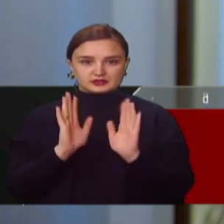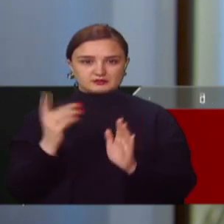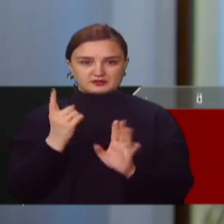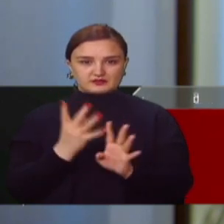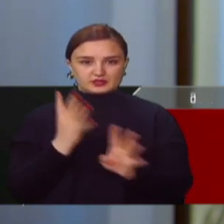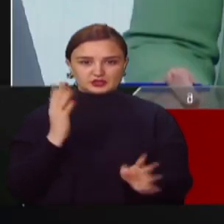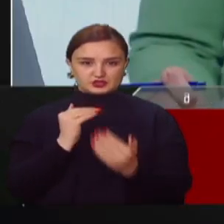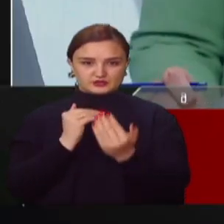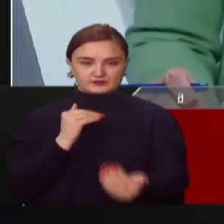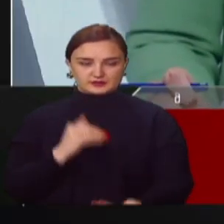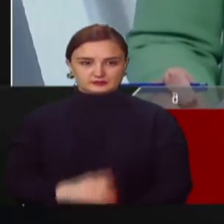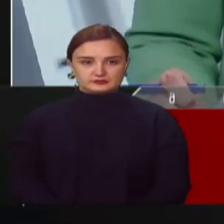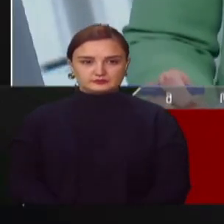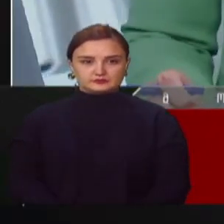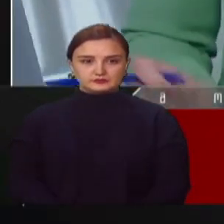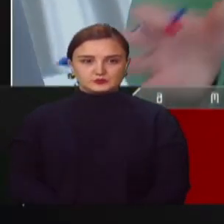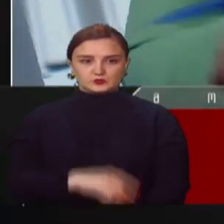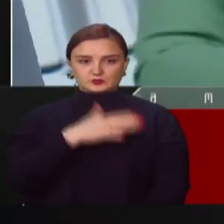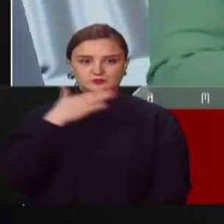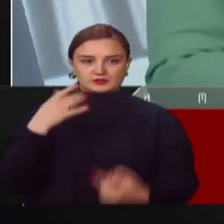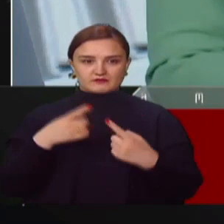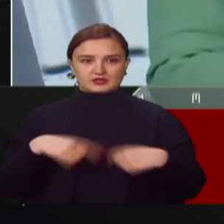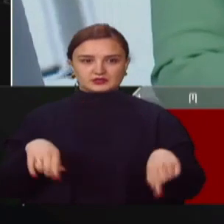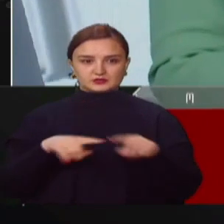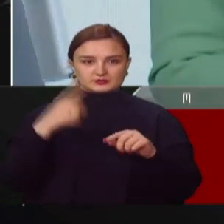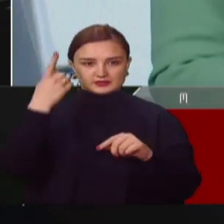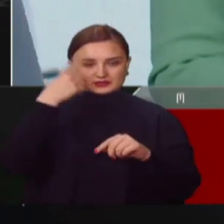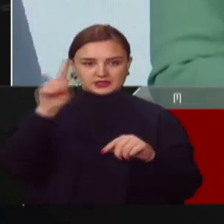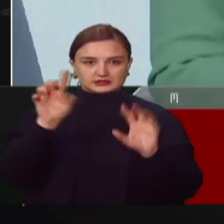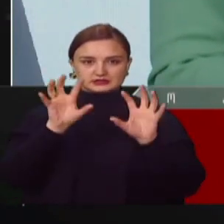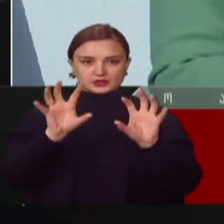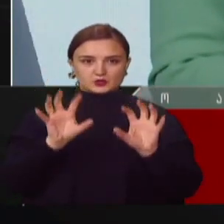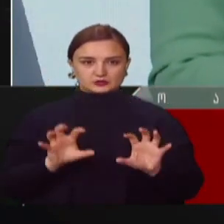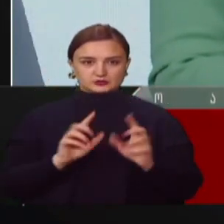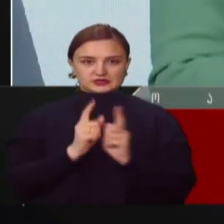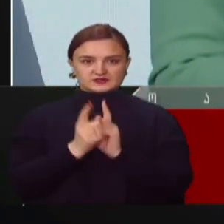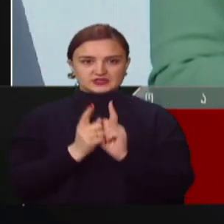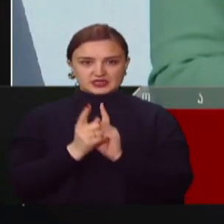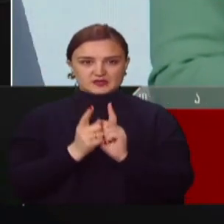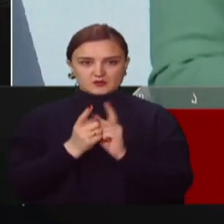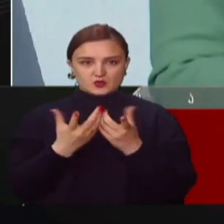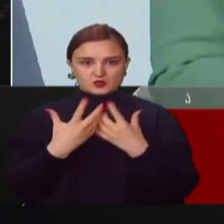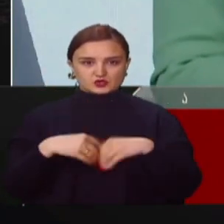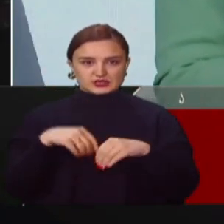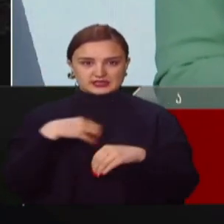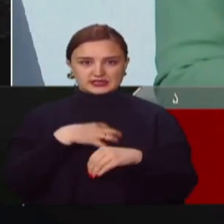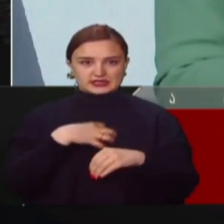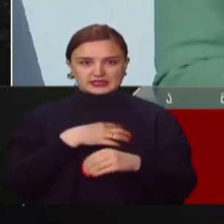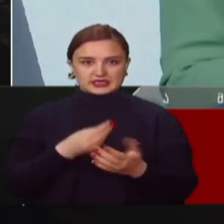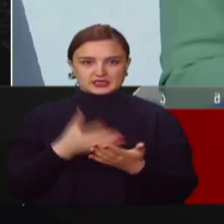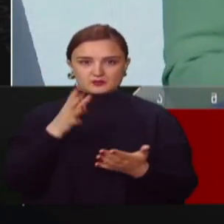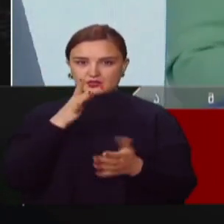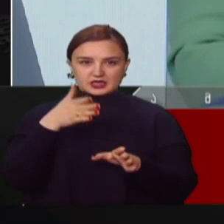თქვენ. Გასაგებია. უმრავლესობამ დაინცა საკონსტიტუციო ცვლილებები ოჯახურ ღირებულებათა და არასრულწლოვანთა დაცვის